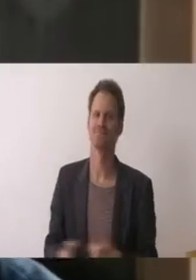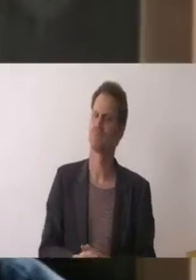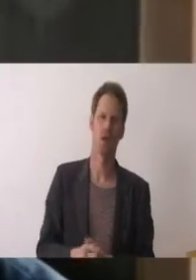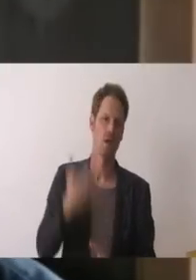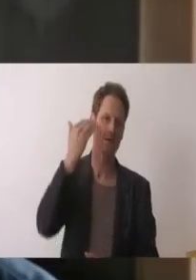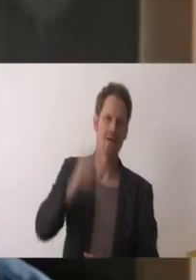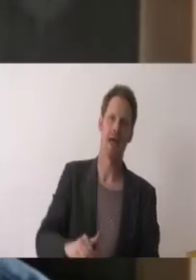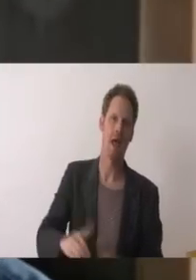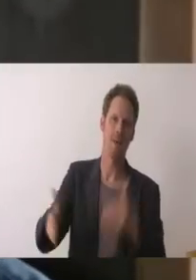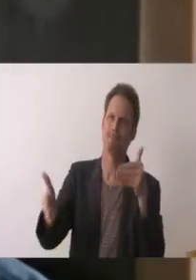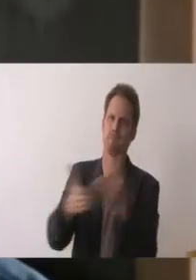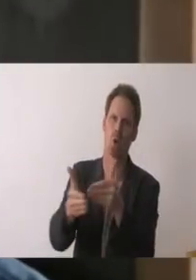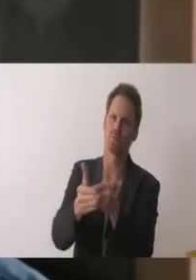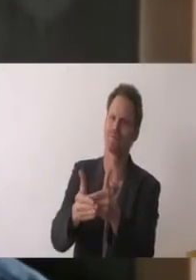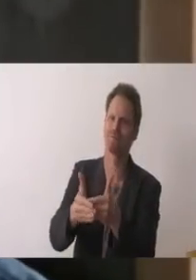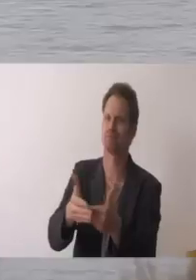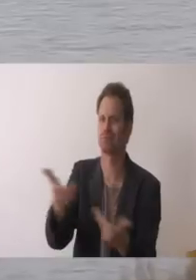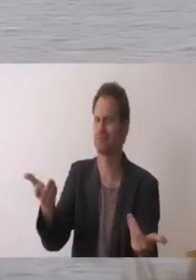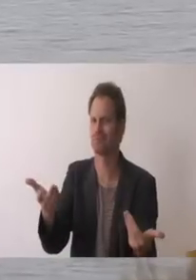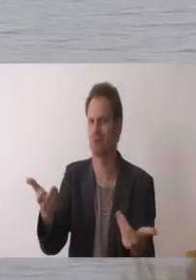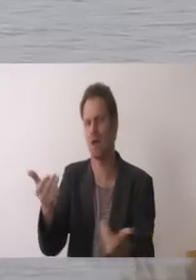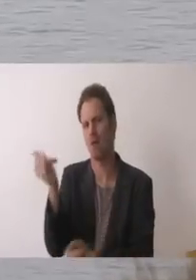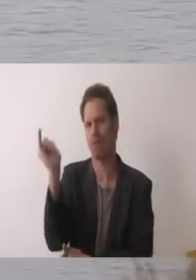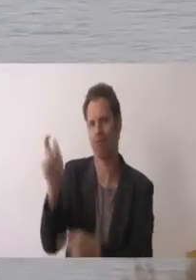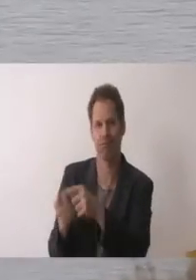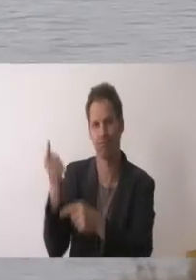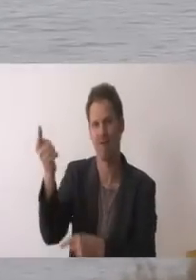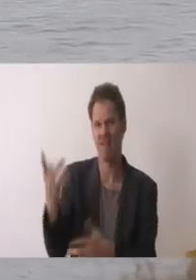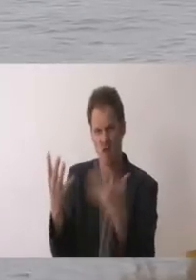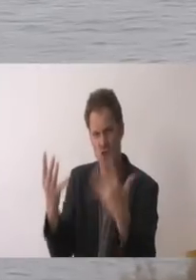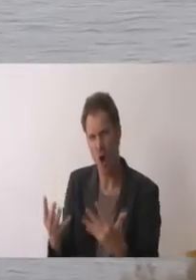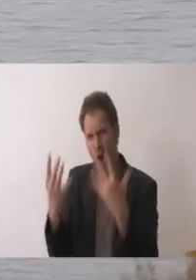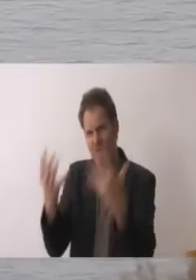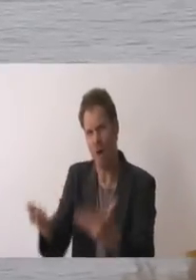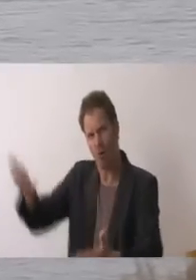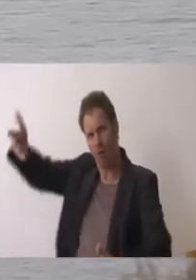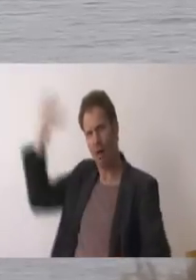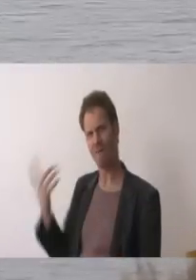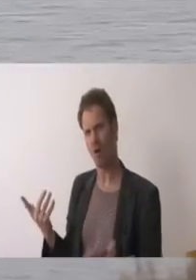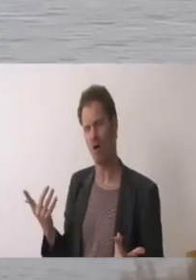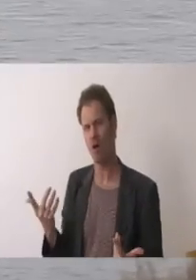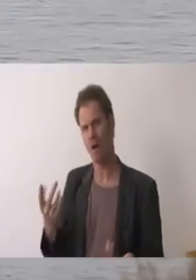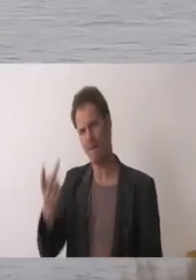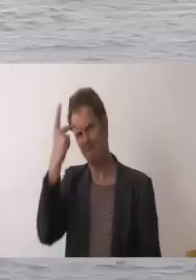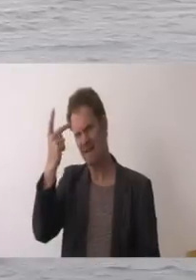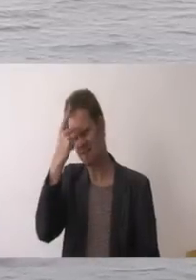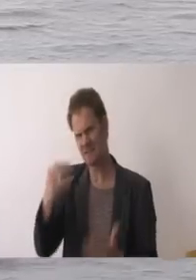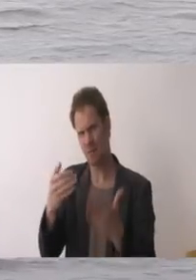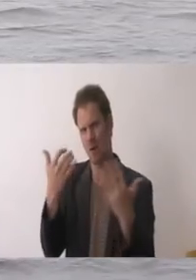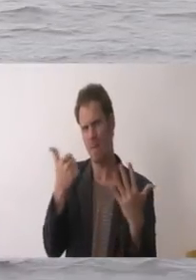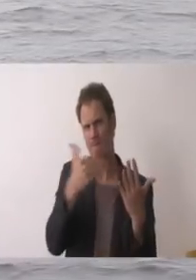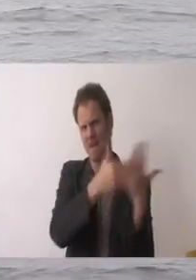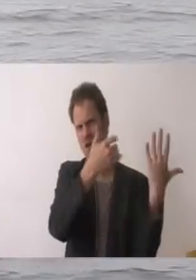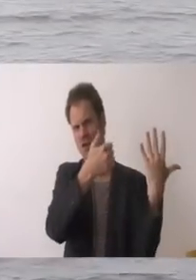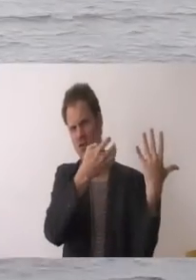Nous voyons bien que le blocus ne finira pas à moins que quelqu'un n'agisse vraiment contre. Le blocus a commencé il y a 9 ans maintenant et la Palestine est colonisée